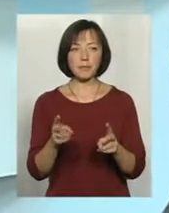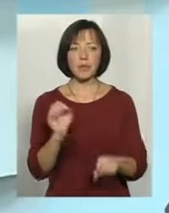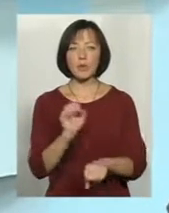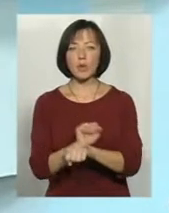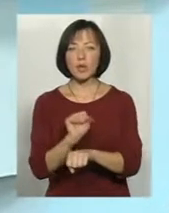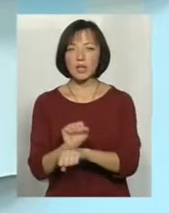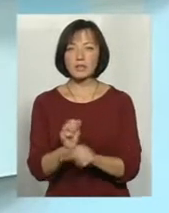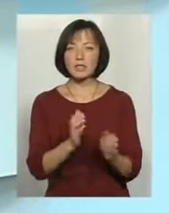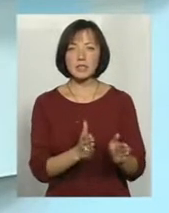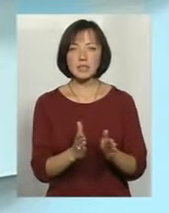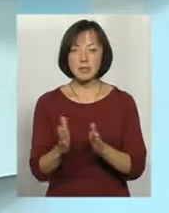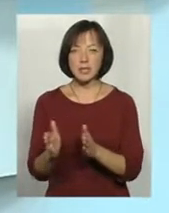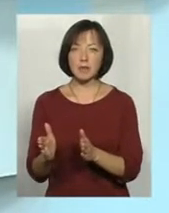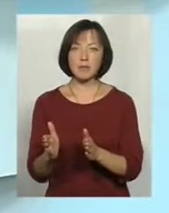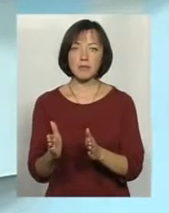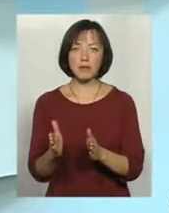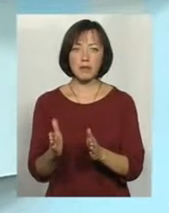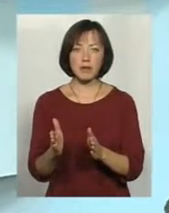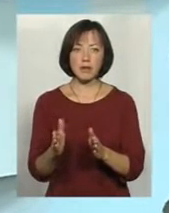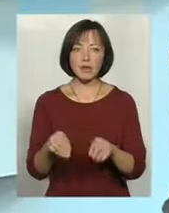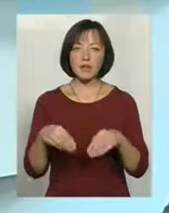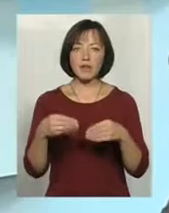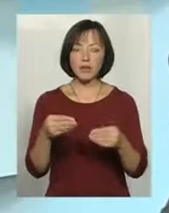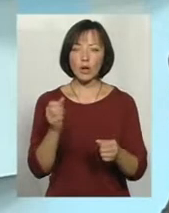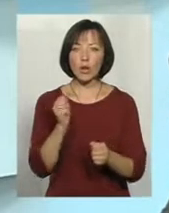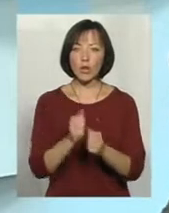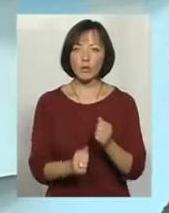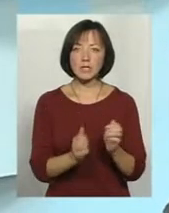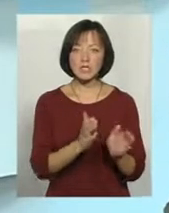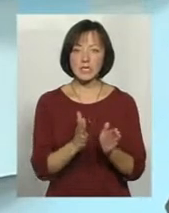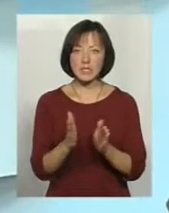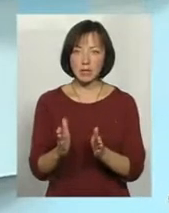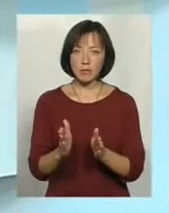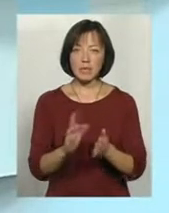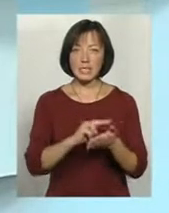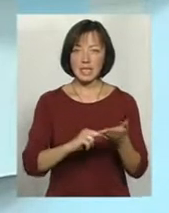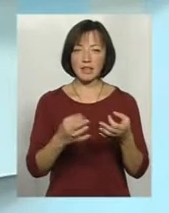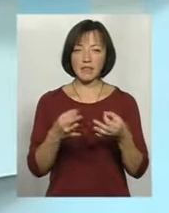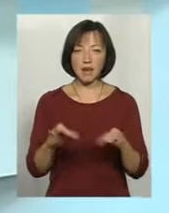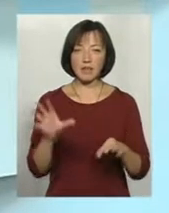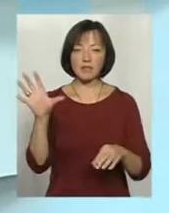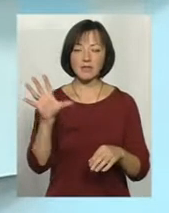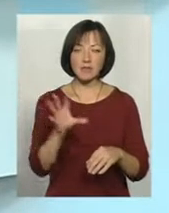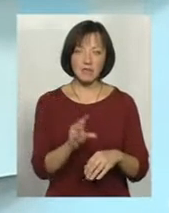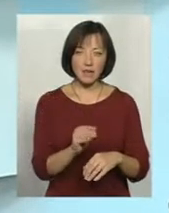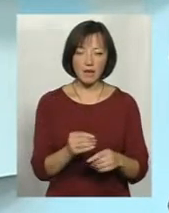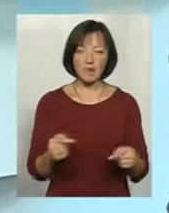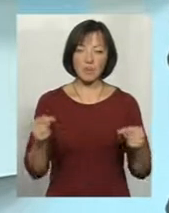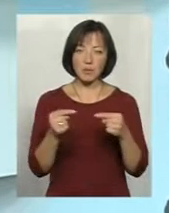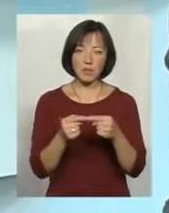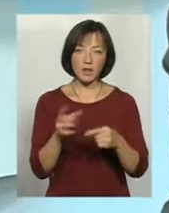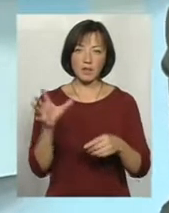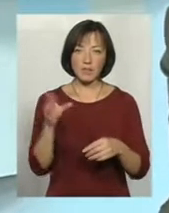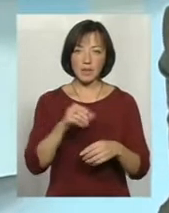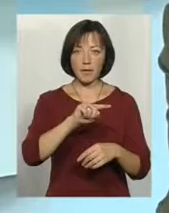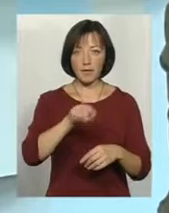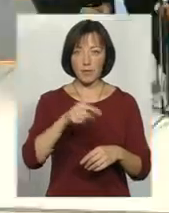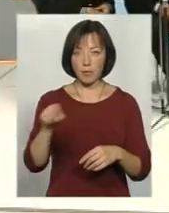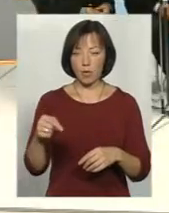блокуючі системи, які даються на кожну систему сертифікат, це все відповідає всім рештам